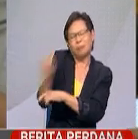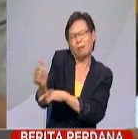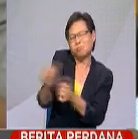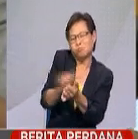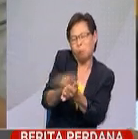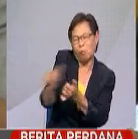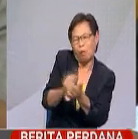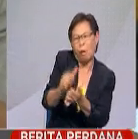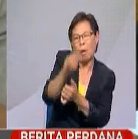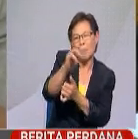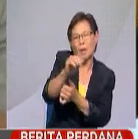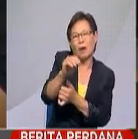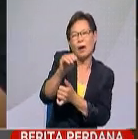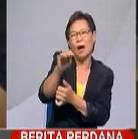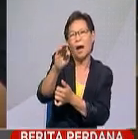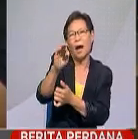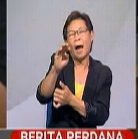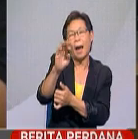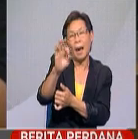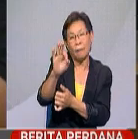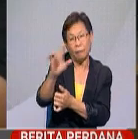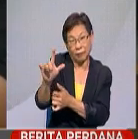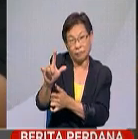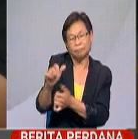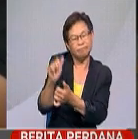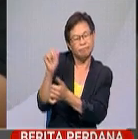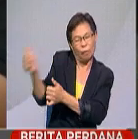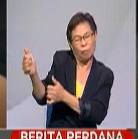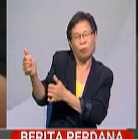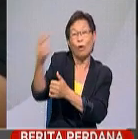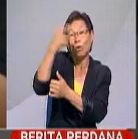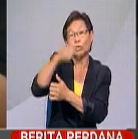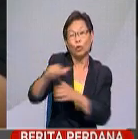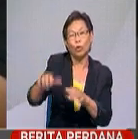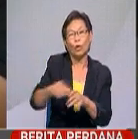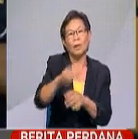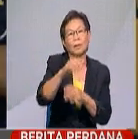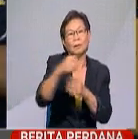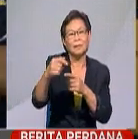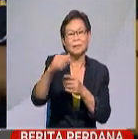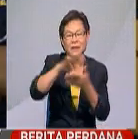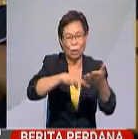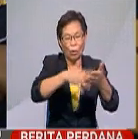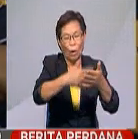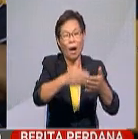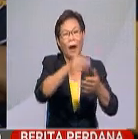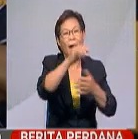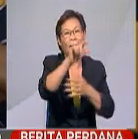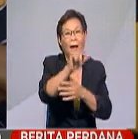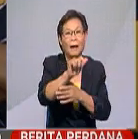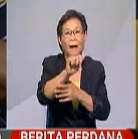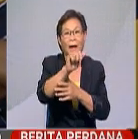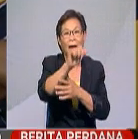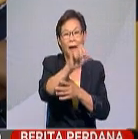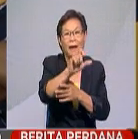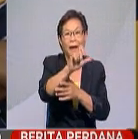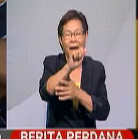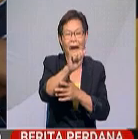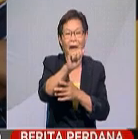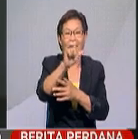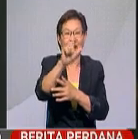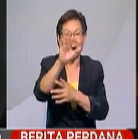kelulusan Malaysian Football League, MFL. Bagi memenuhi hasrat tersebut, jadual Liga AFL dan MFL akan diselaraskan bagi